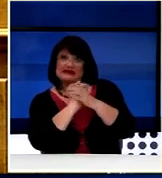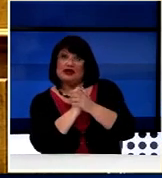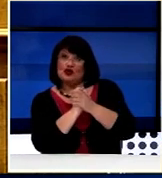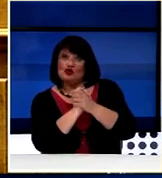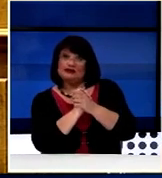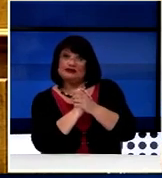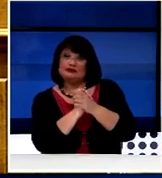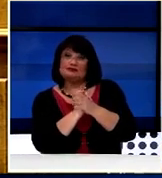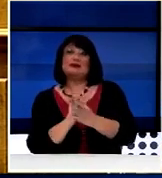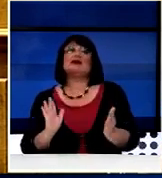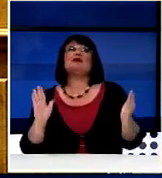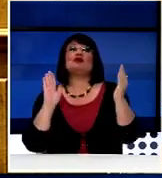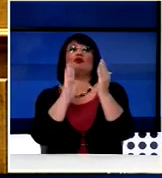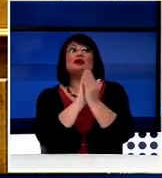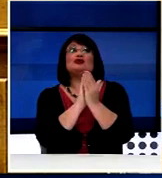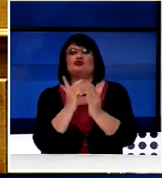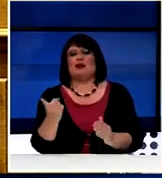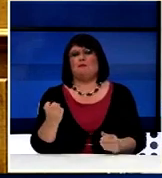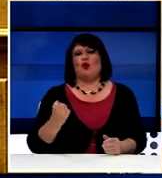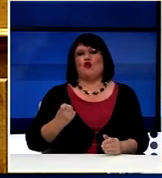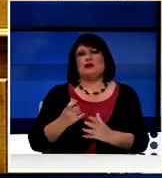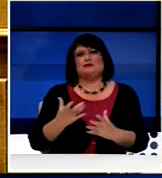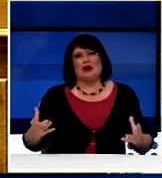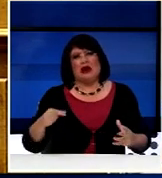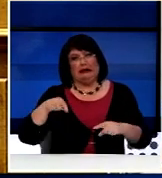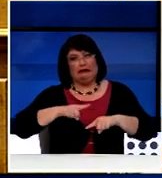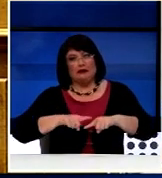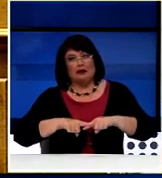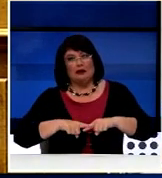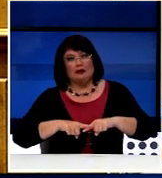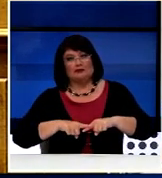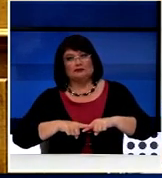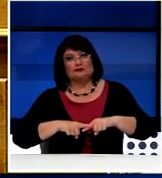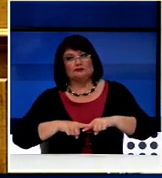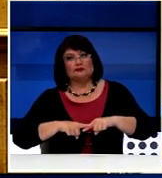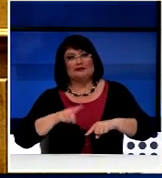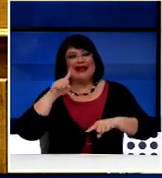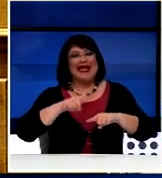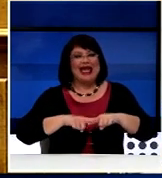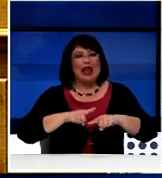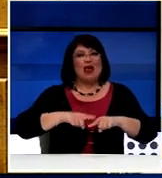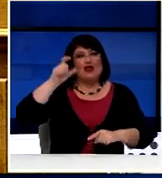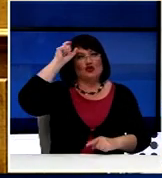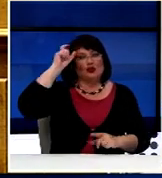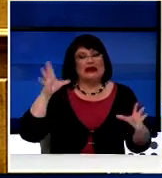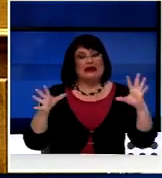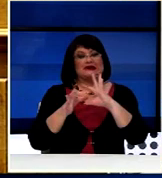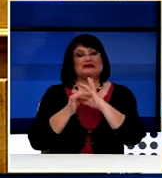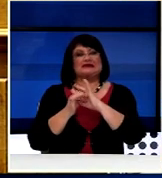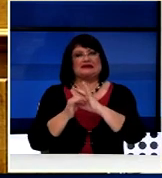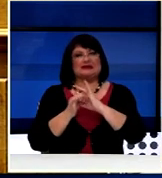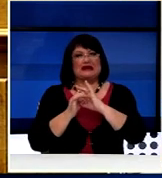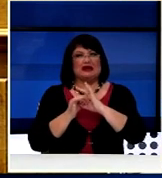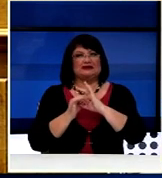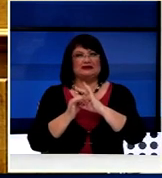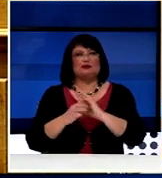για να αντιμετωπιστεί αυτή η μεγάλη πρόκληση για τη χώρα που λέγεται ελληνοτουρκικές σχέσεις με έναν